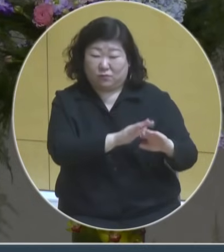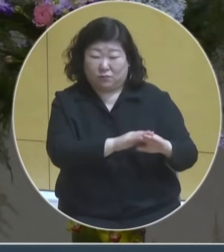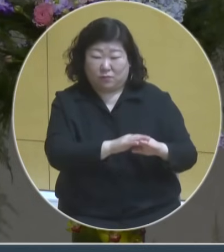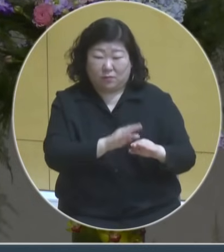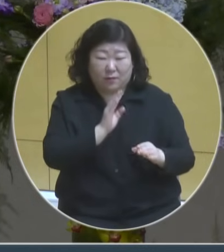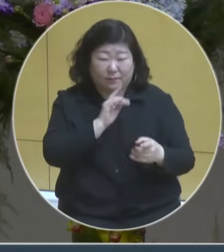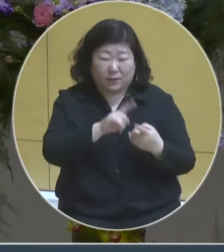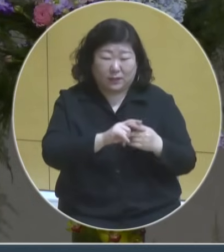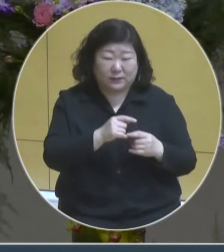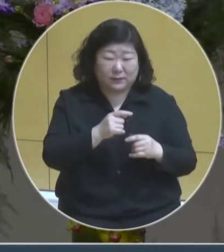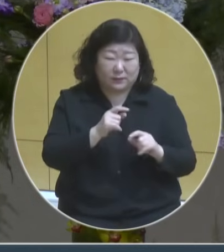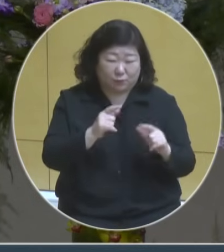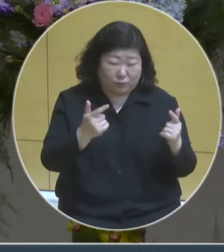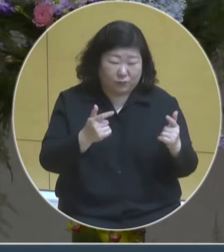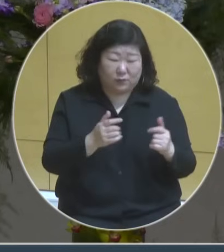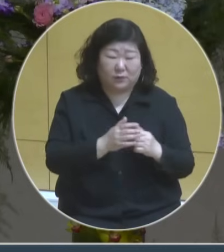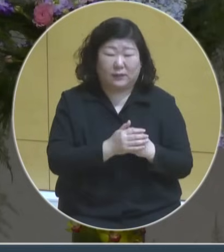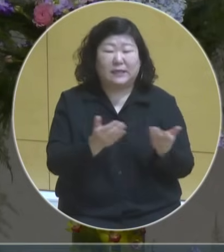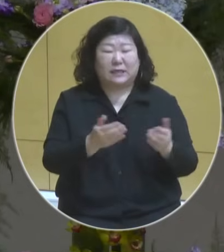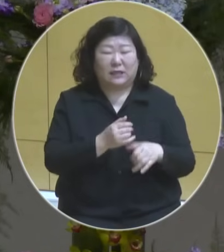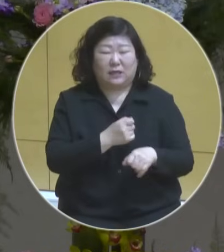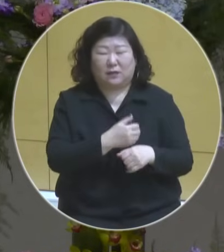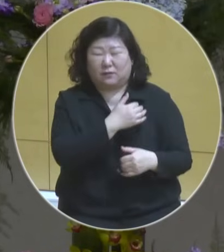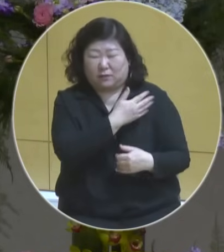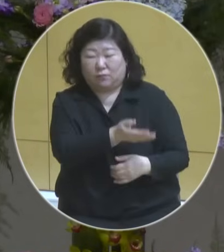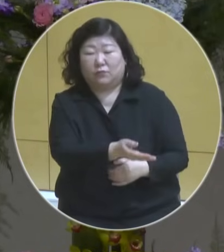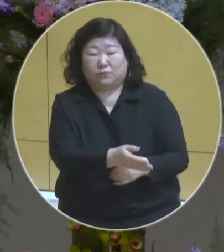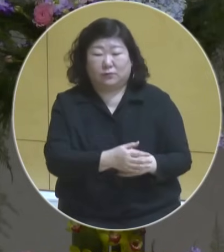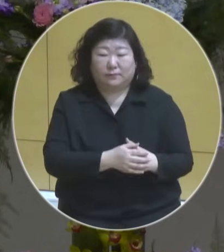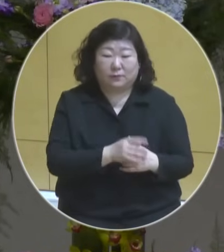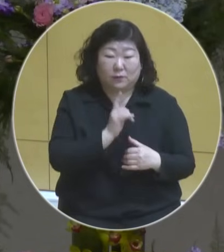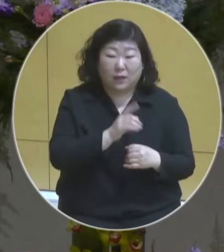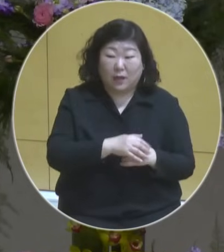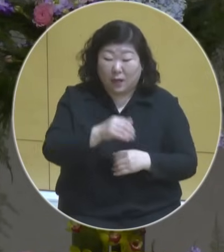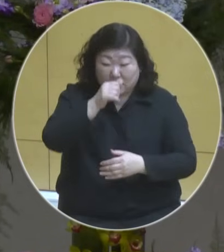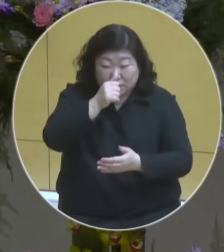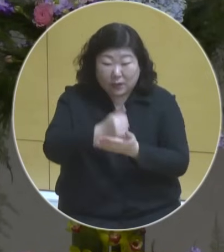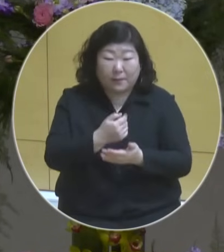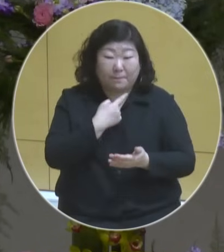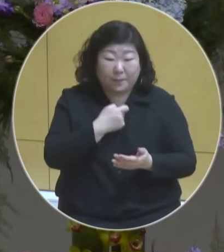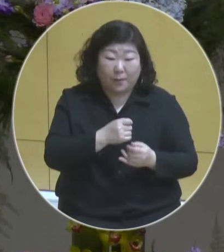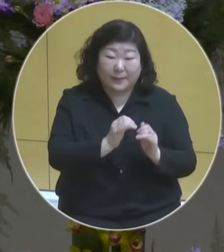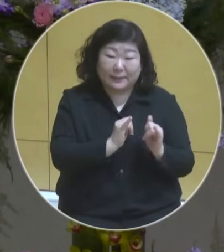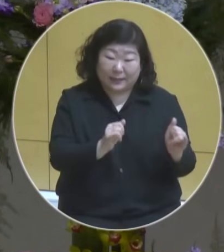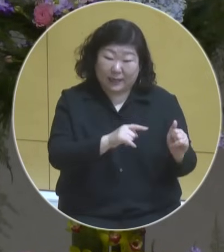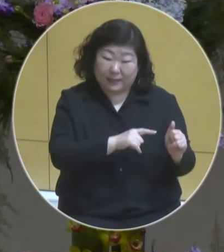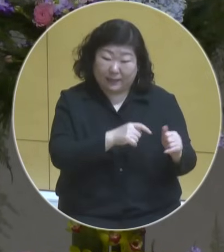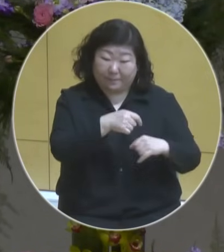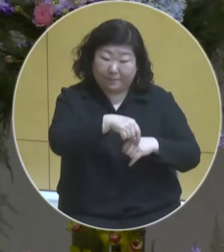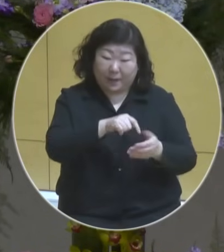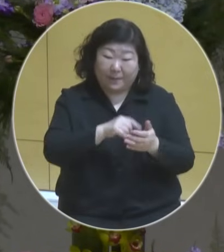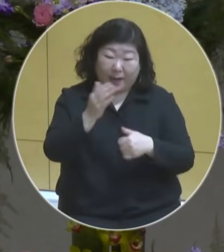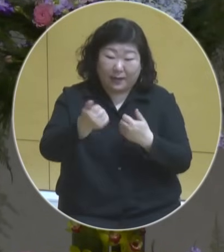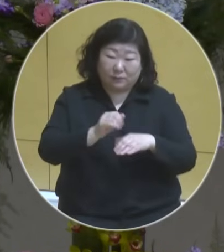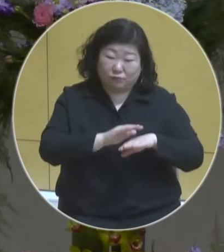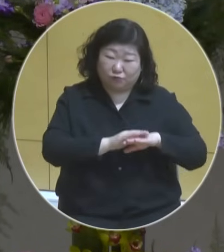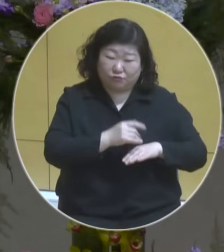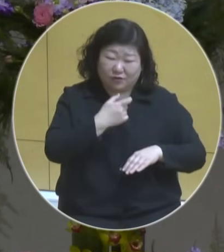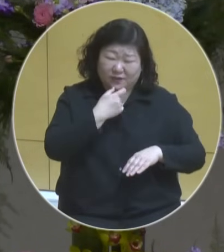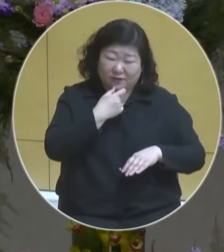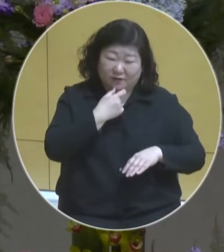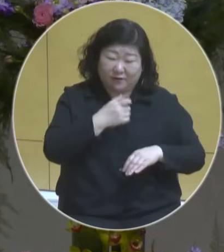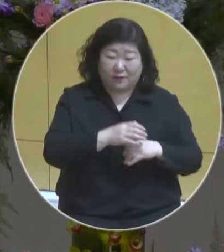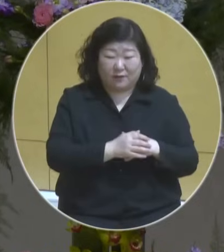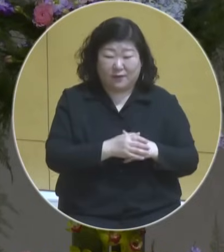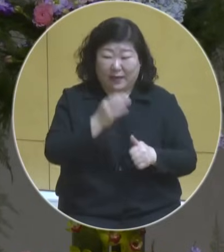일을 하게 하셨으니이 무슨 말씀입니까 죄를 범한 인간들은 마음에 하나님 누기를 싫어하고